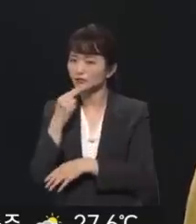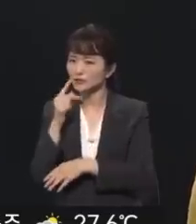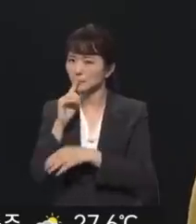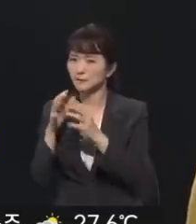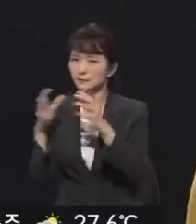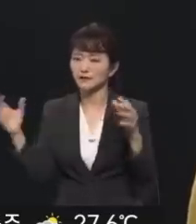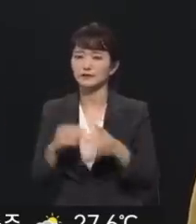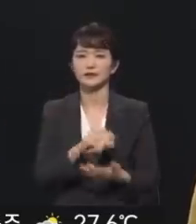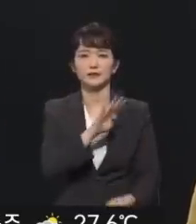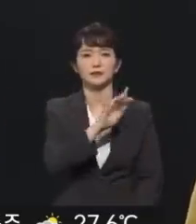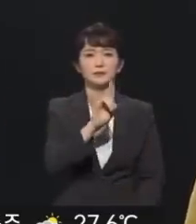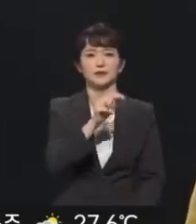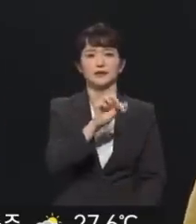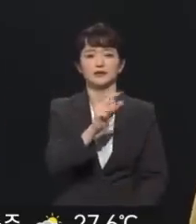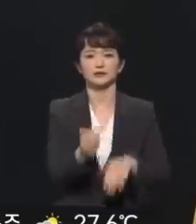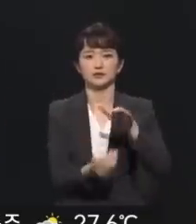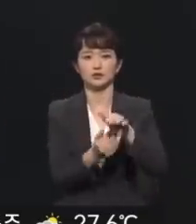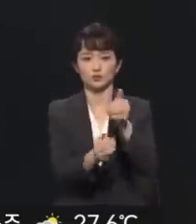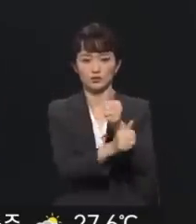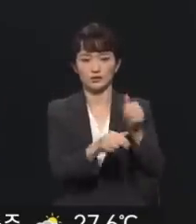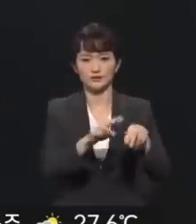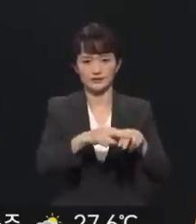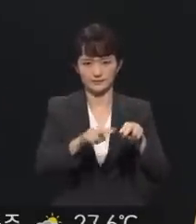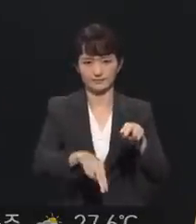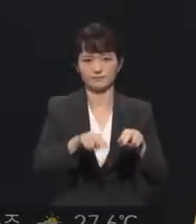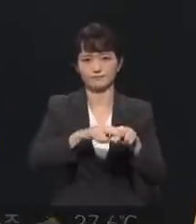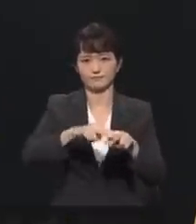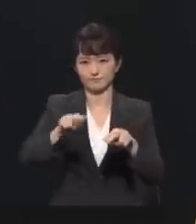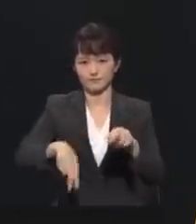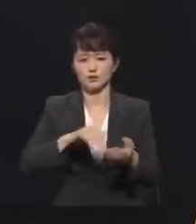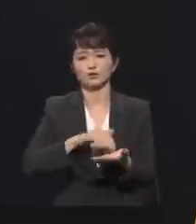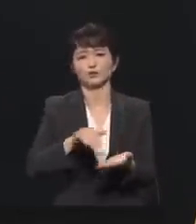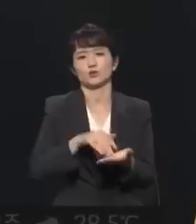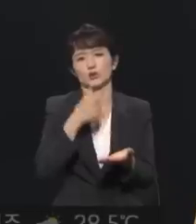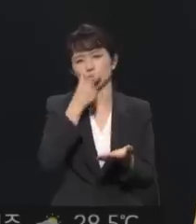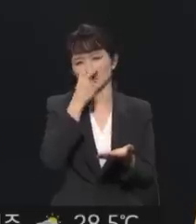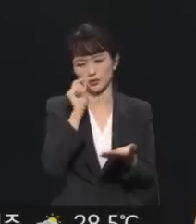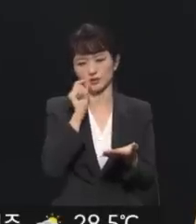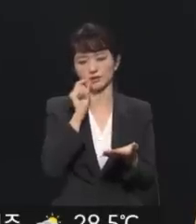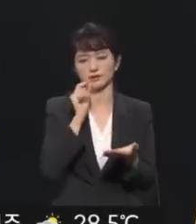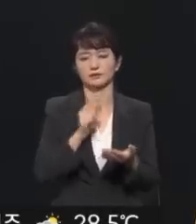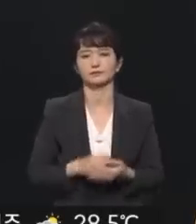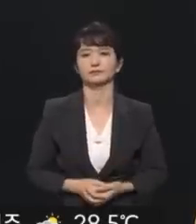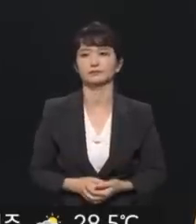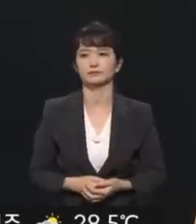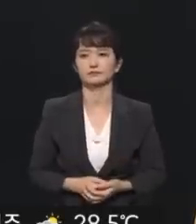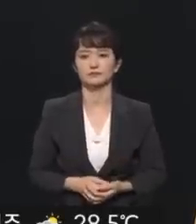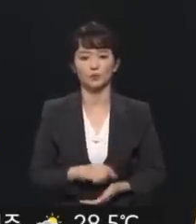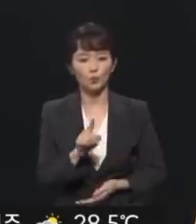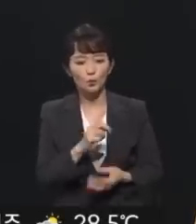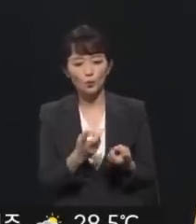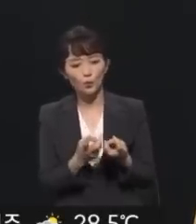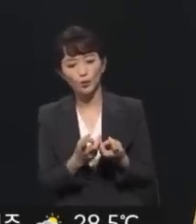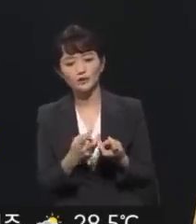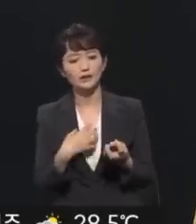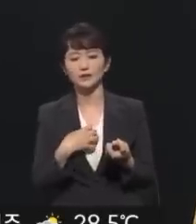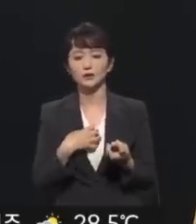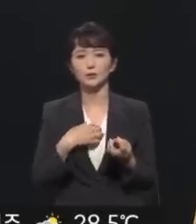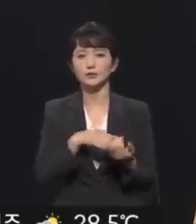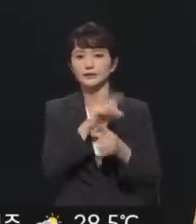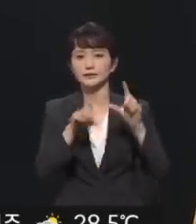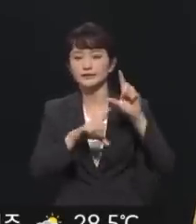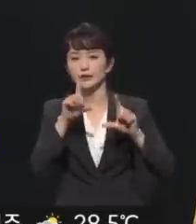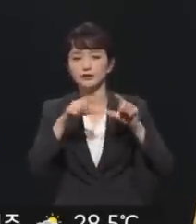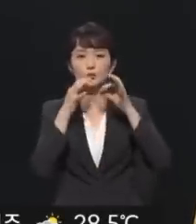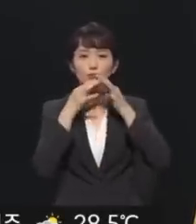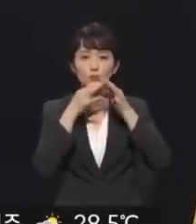트 뚜르 해서 최근 지금 막 던지면서 정 적수가 모자라다 이런 얘기가 나오고 아이구 이거 비선 상황이다 라고 외쳤던 그 장면 바로